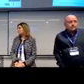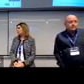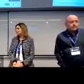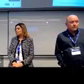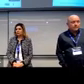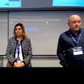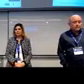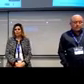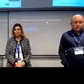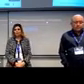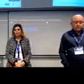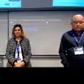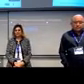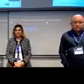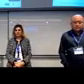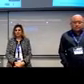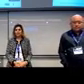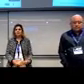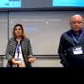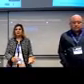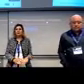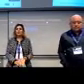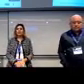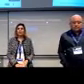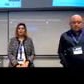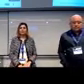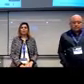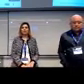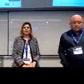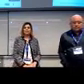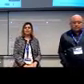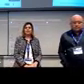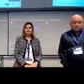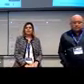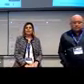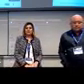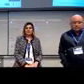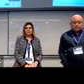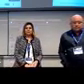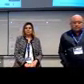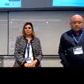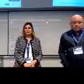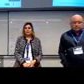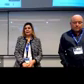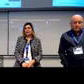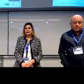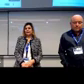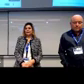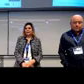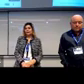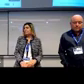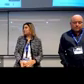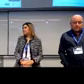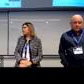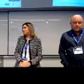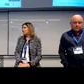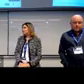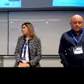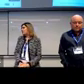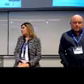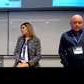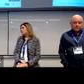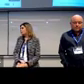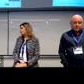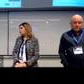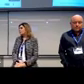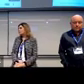pour chercher de ressources manuelles libres telles que l'école ouverte, Curio et les pavillons,